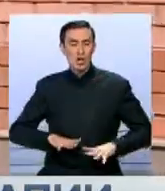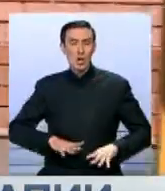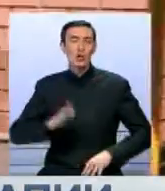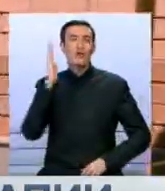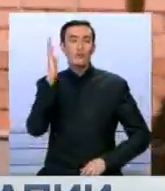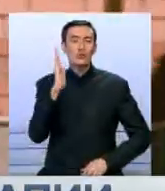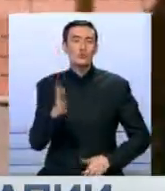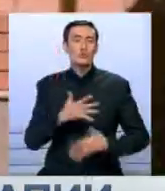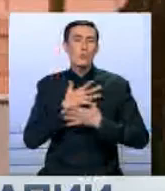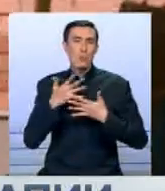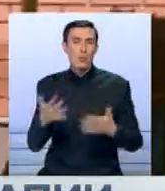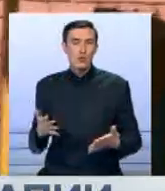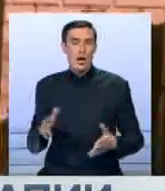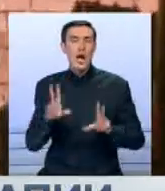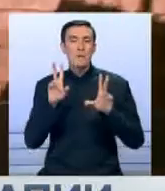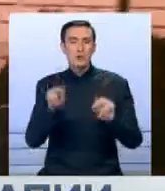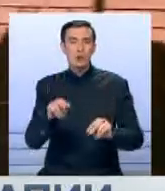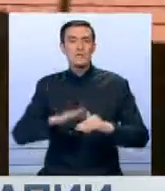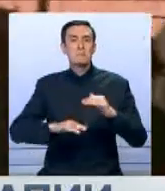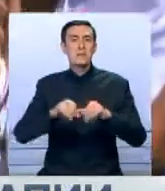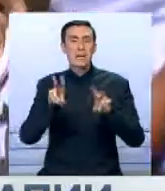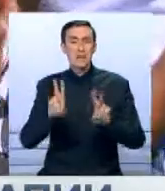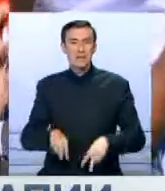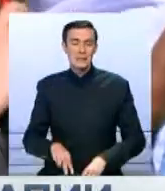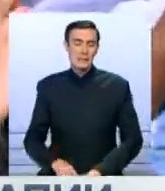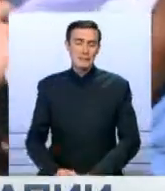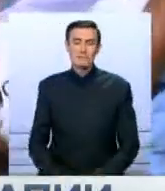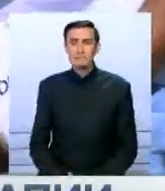будущем их будет больше, обещают специалисты.